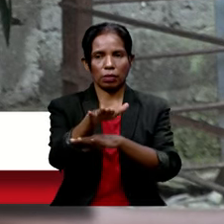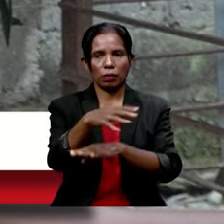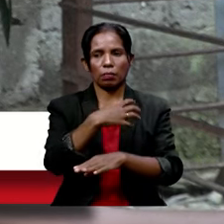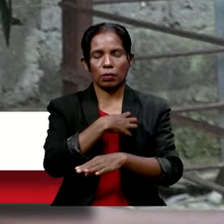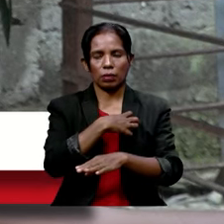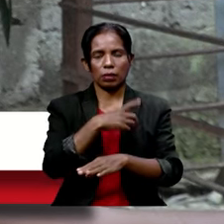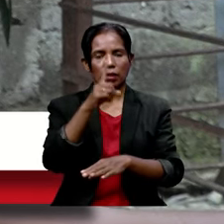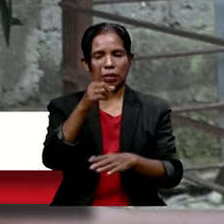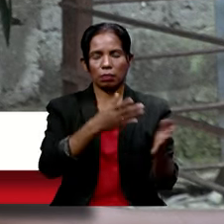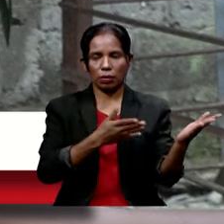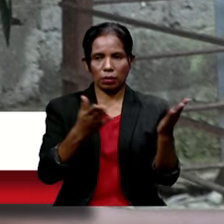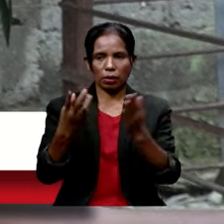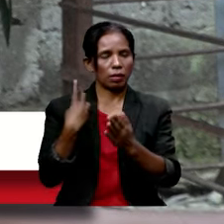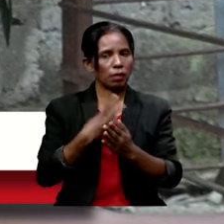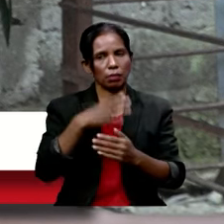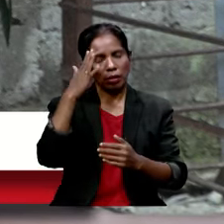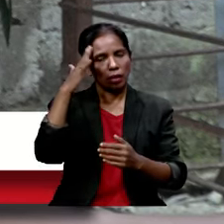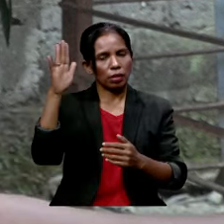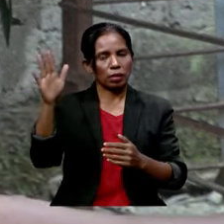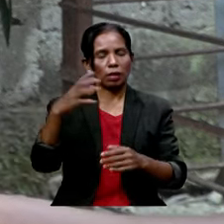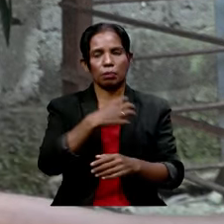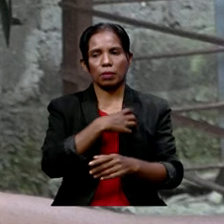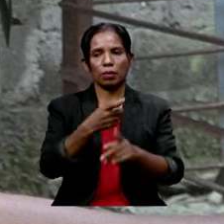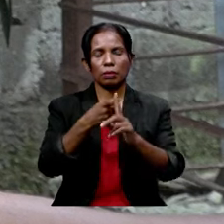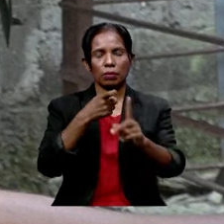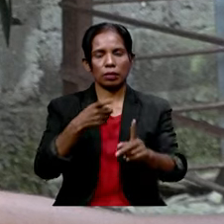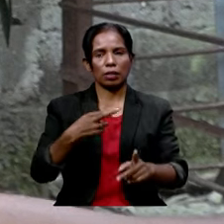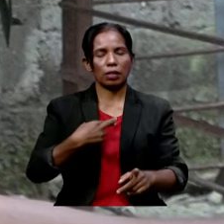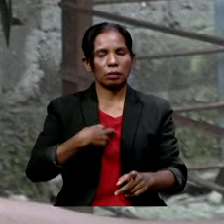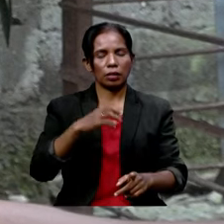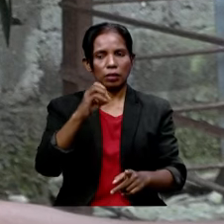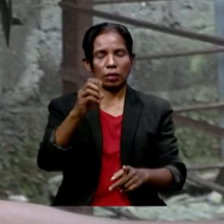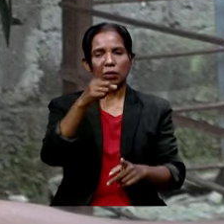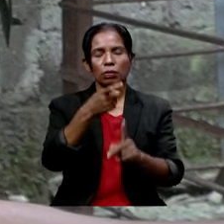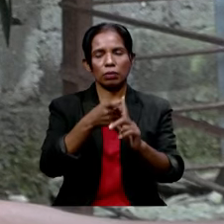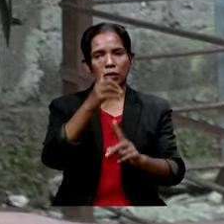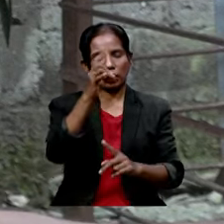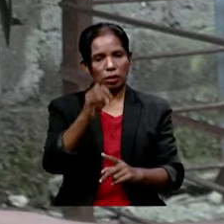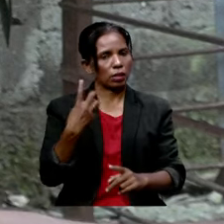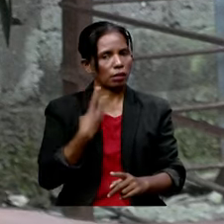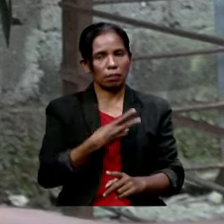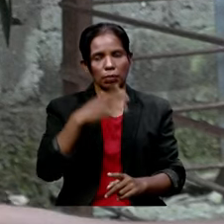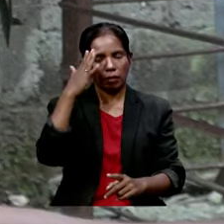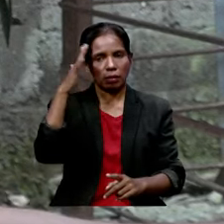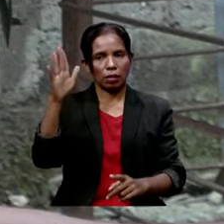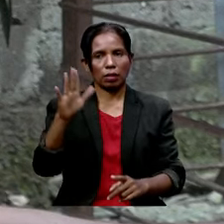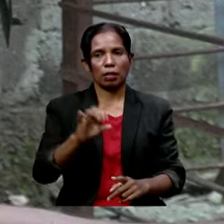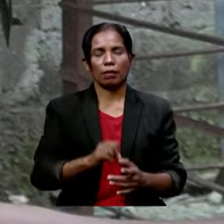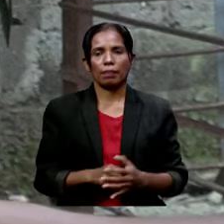ida malori mai mebe amila hatene polisi ni usirimi siuga usidiliga amila hatene polisi la halo